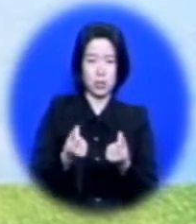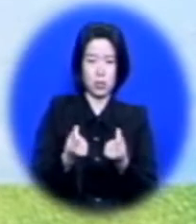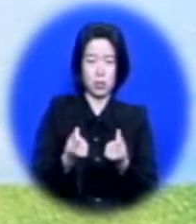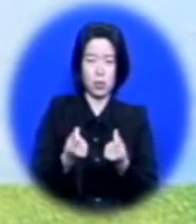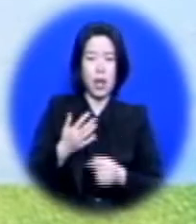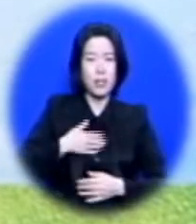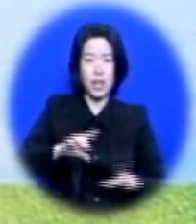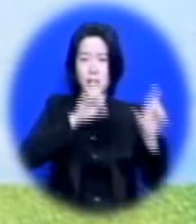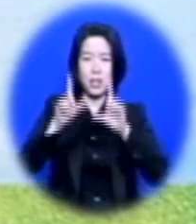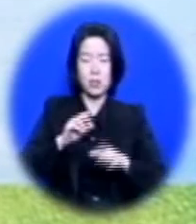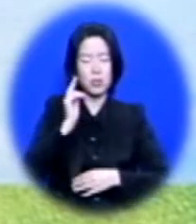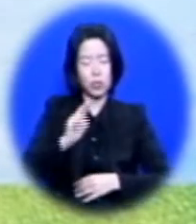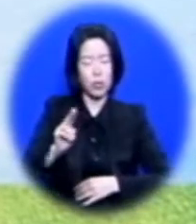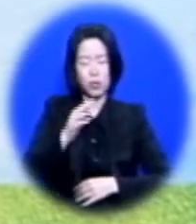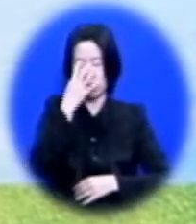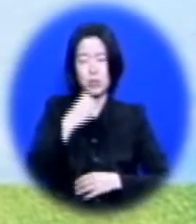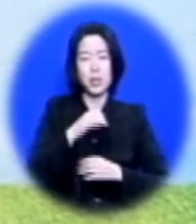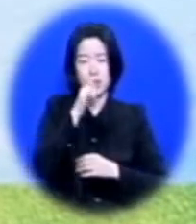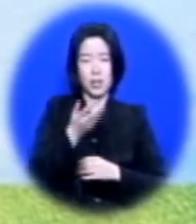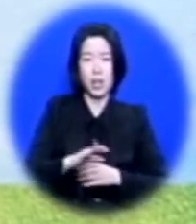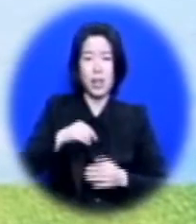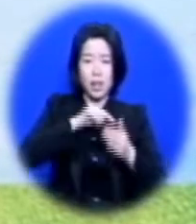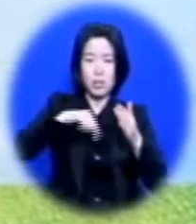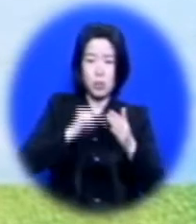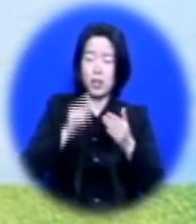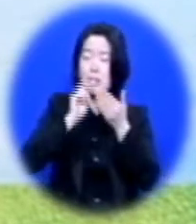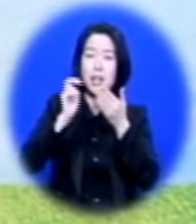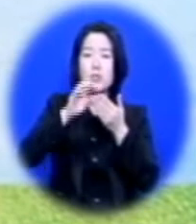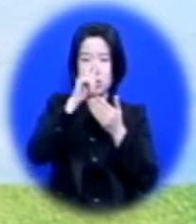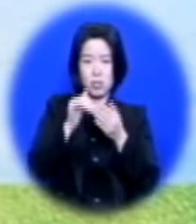비참한 데 내 속에는 찬송이 있는 것